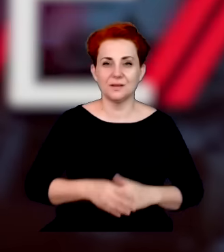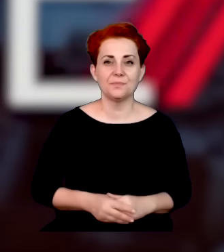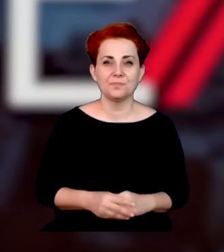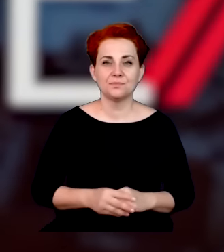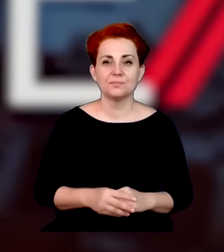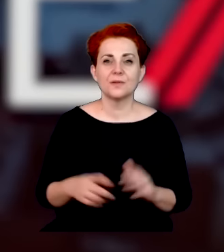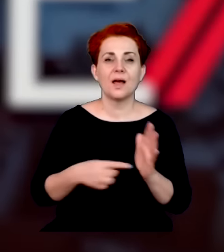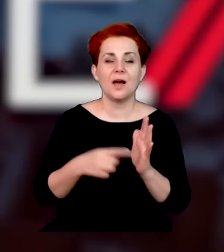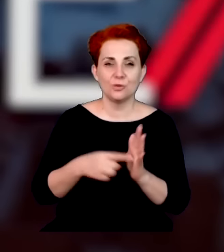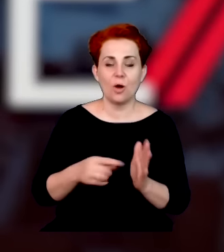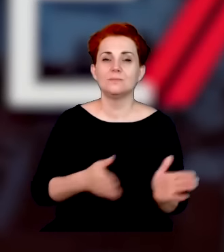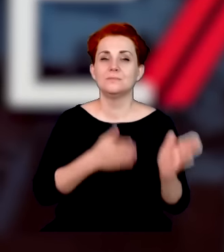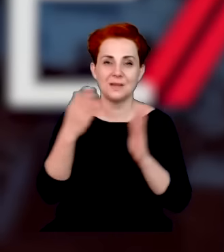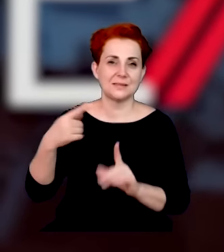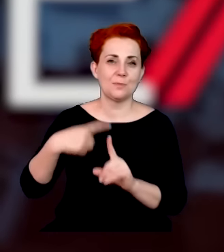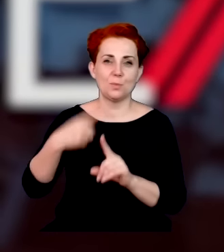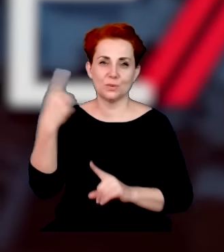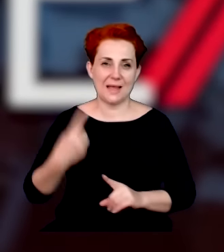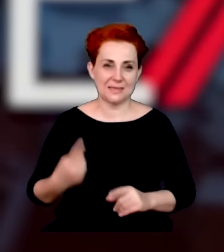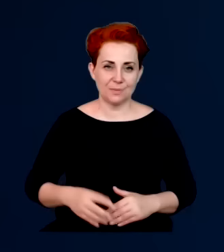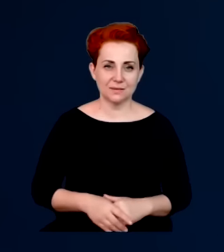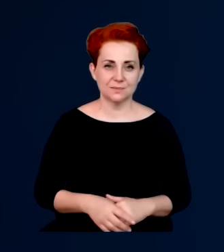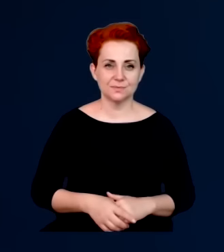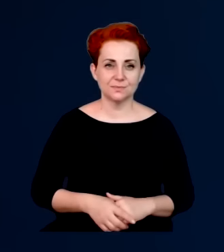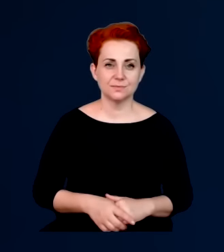już w Ekspresie Plus. Oto mała próbka.